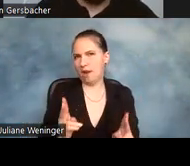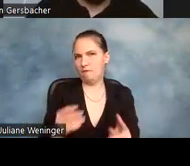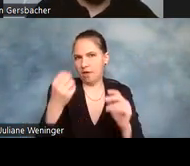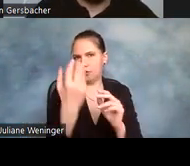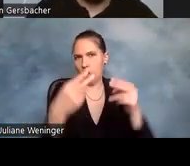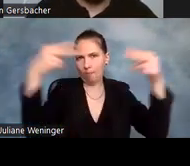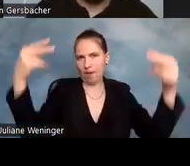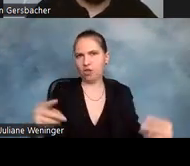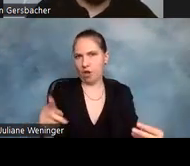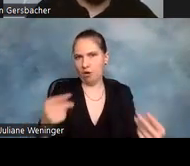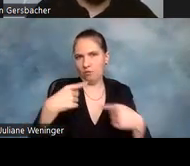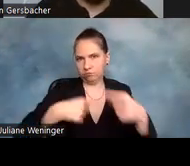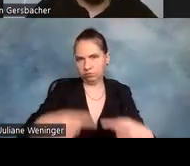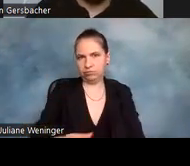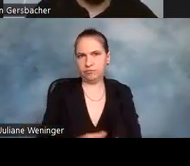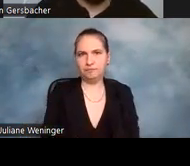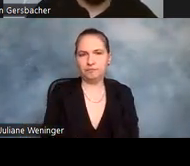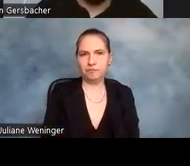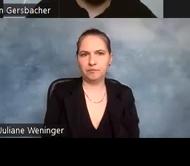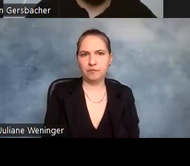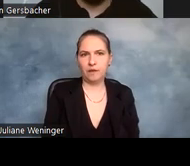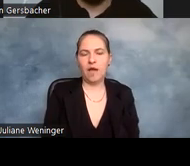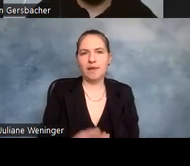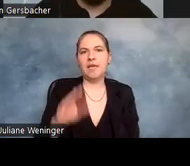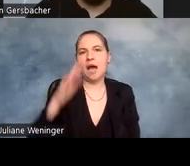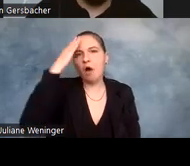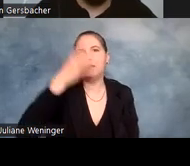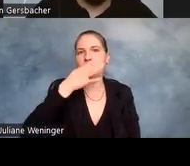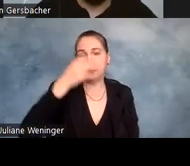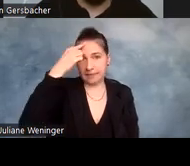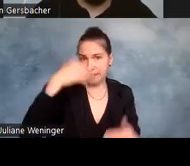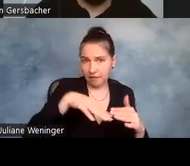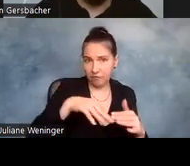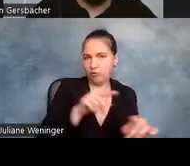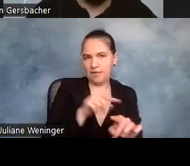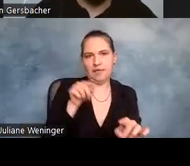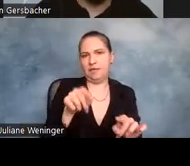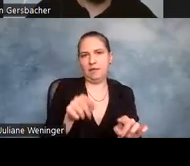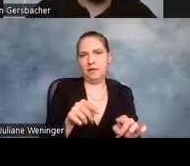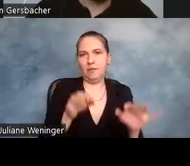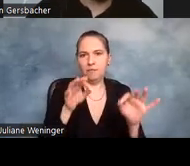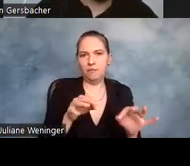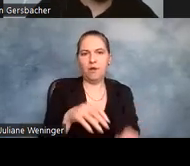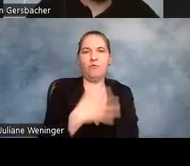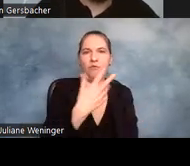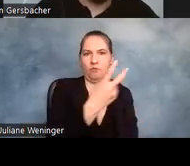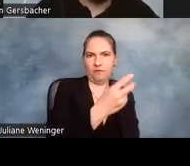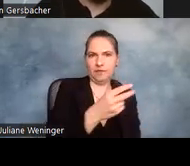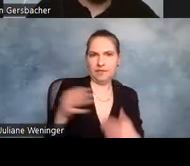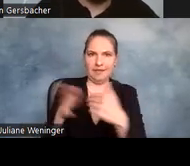die Hauptanforderung ist, es ist halt sinnvoll und nicht so wie hier die 25 neben der 13.